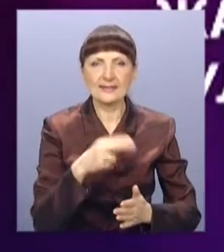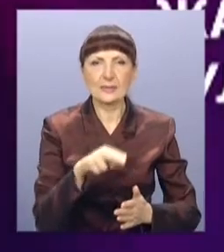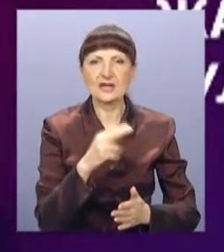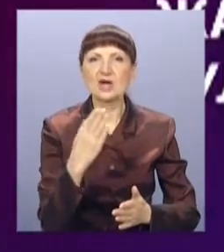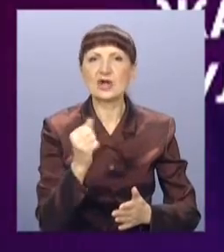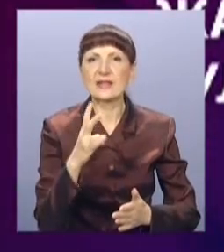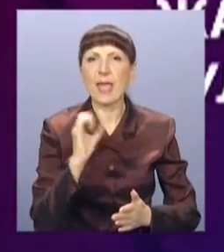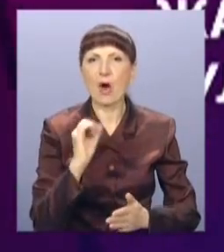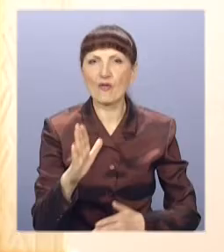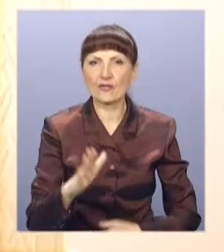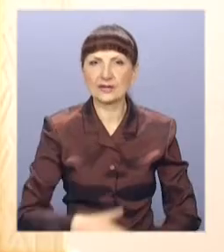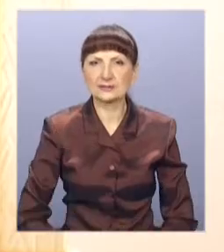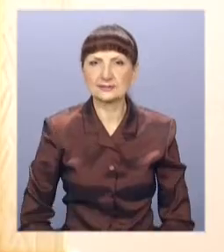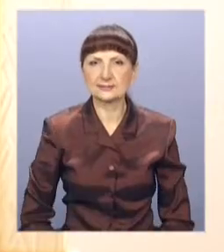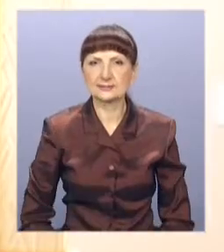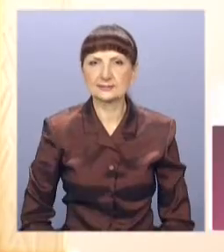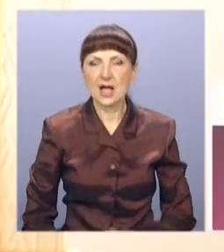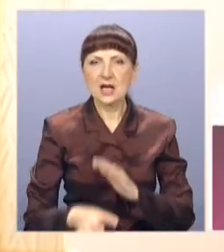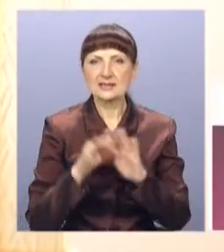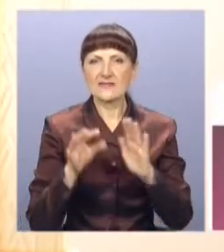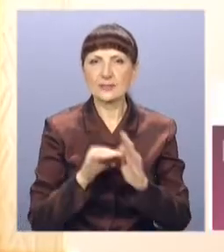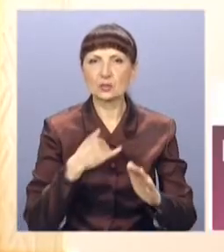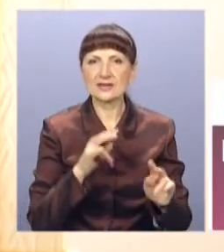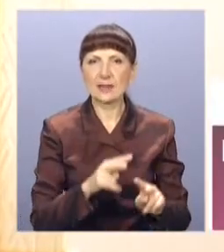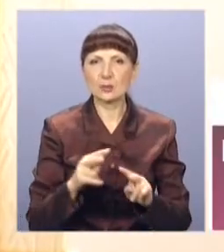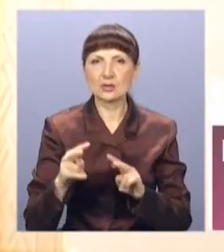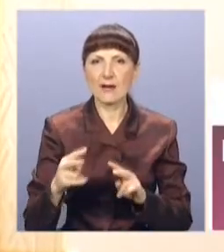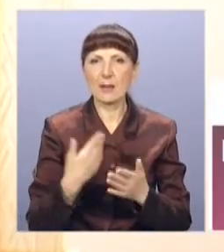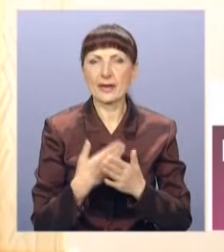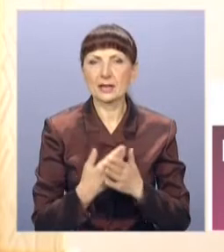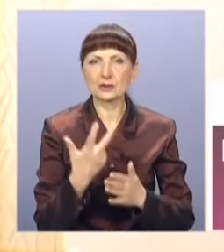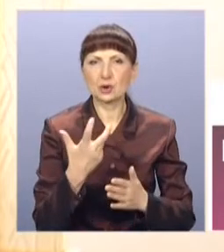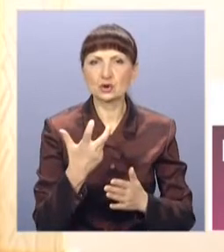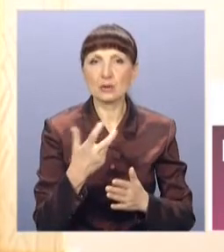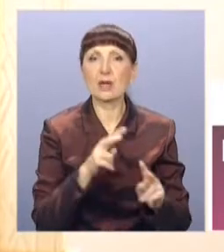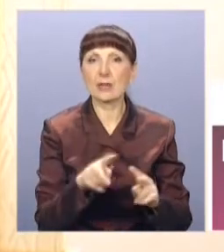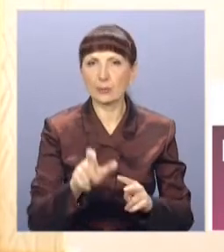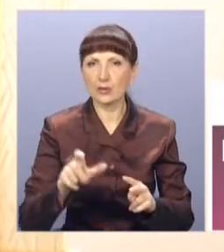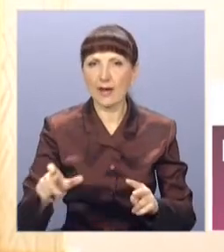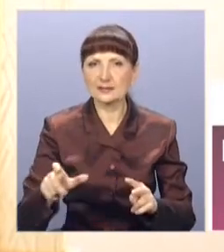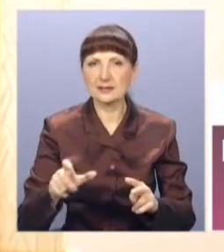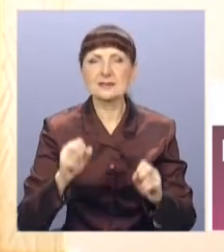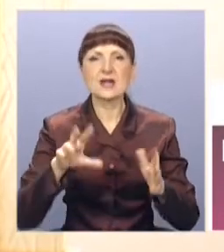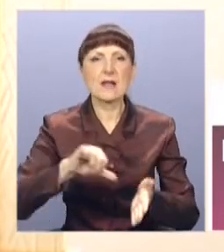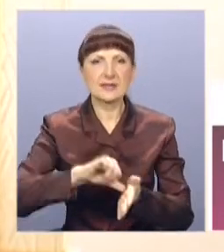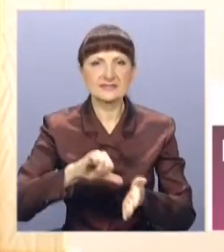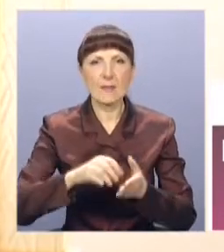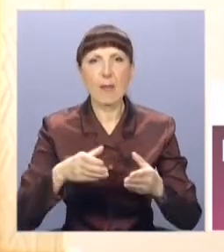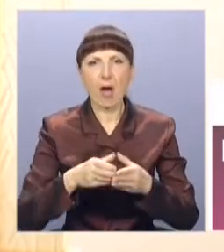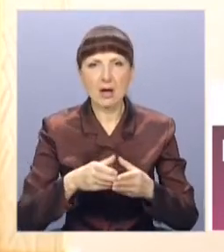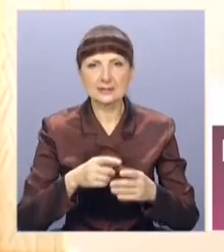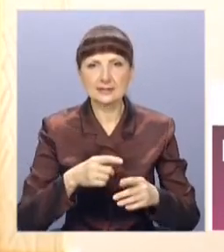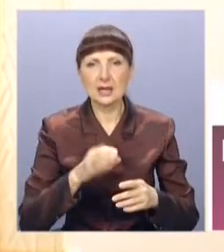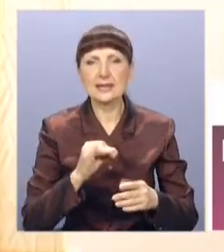Шиныбеков. За выборами у нас наблюдало порядка 300 наблюдателей, доверенных лиц, представителей партии